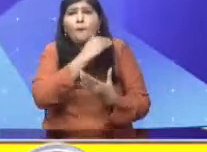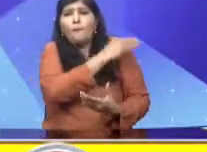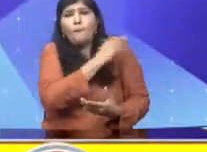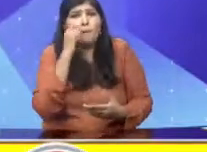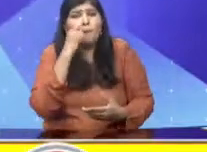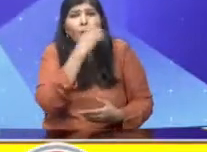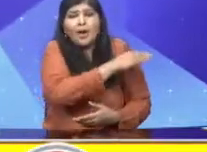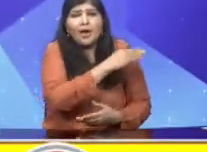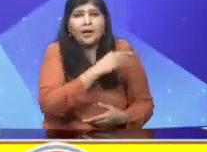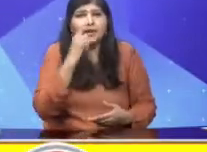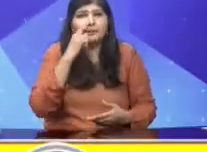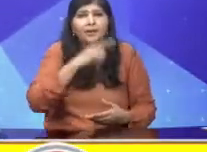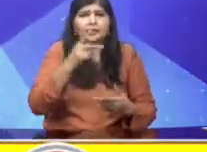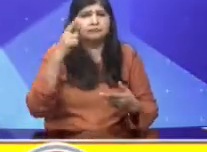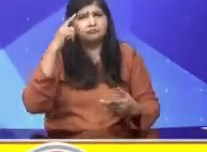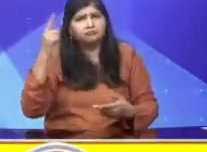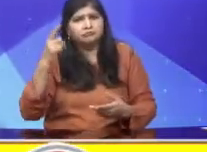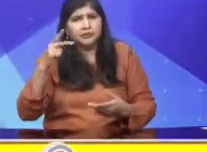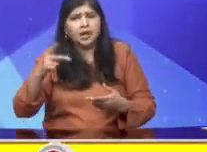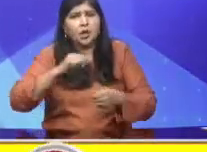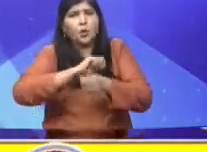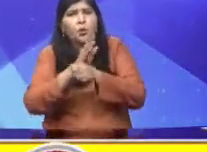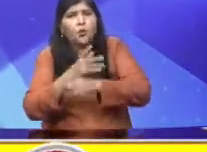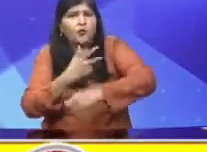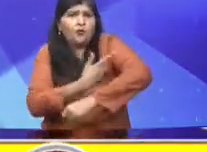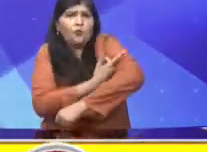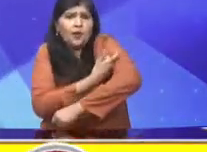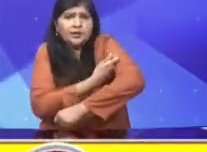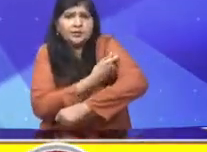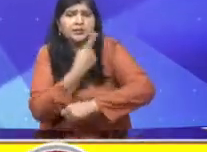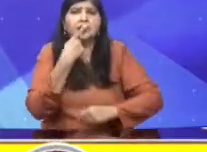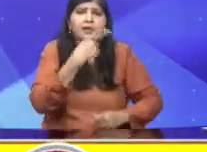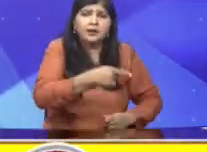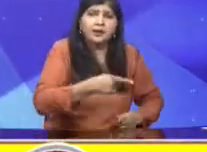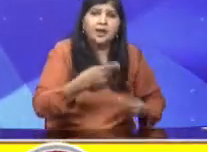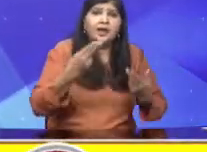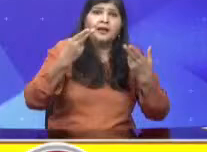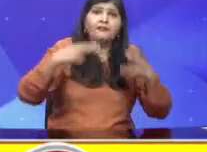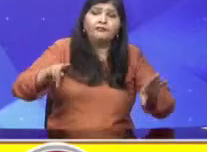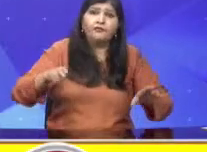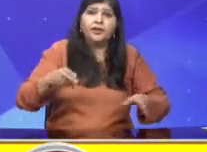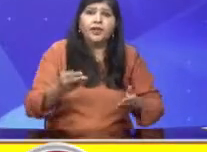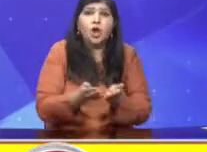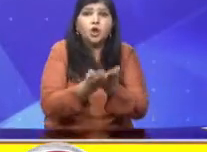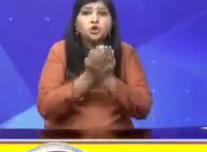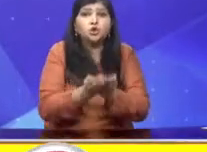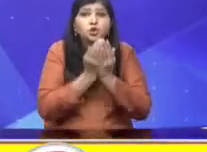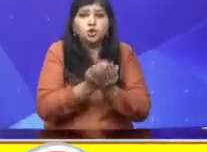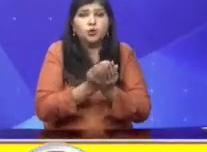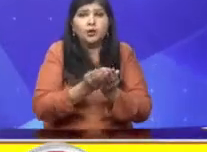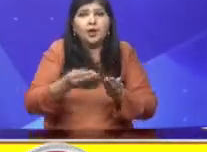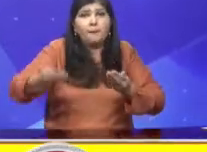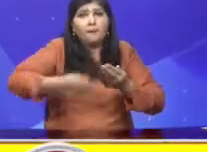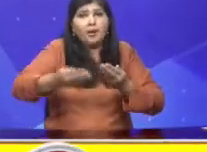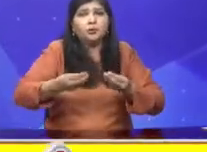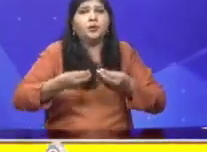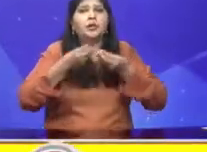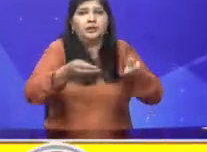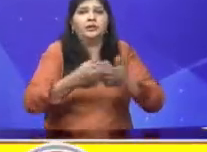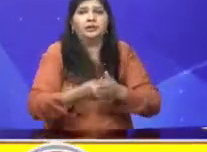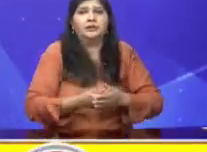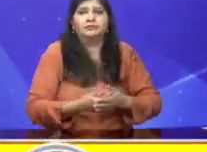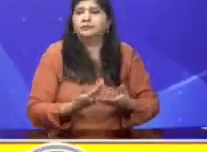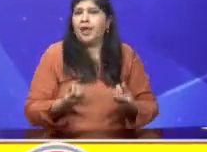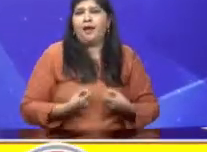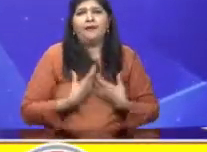उनके पास आई। दोनों ने उनसे कोवीड वैक्सिन लगवाने वालों को फी में छोले भटूरे खिलाने को कहां। वे इसके लिए